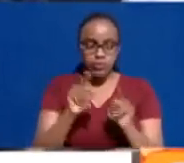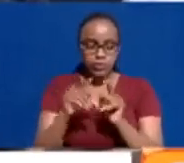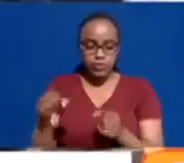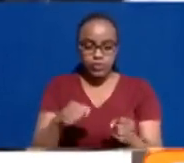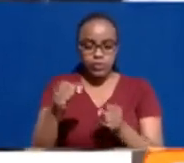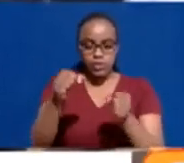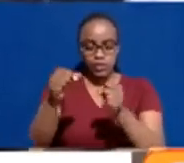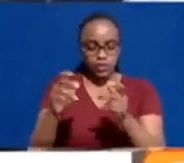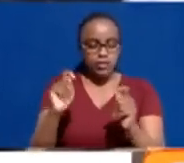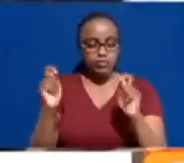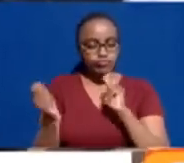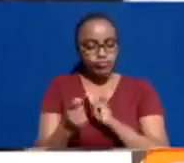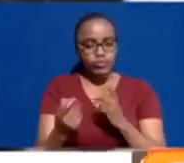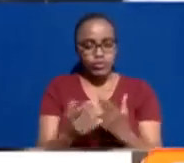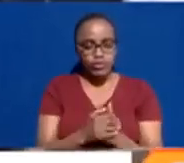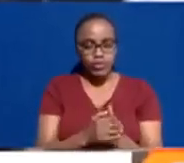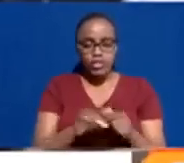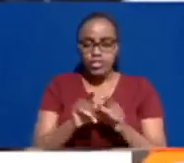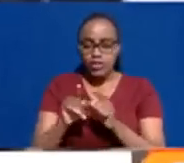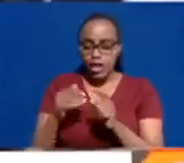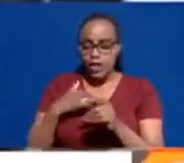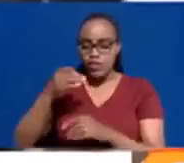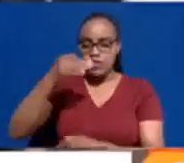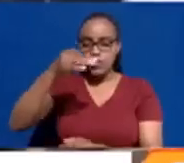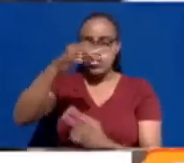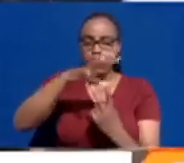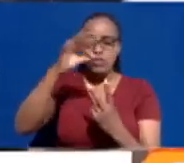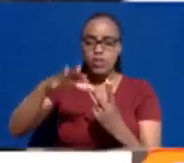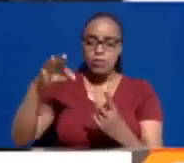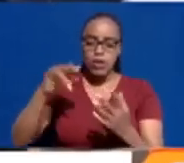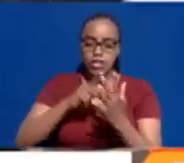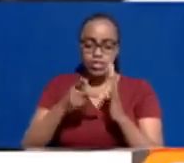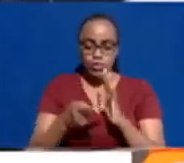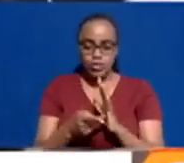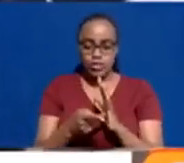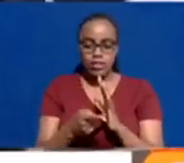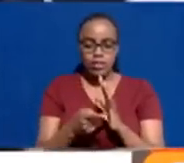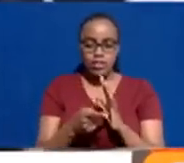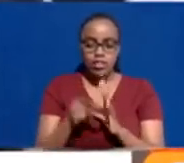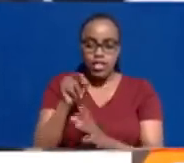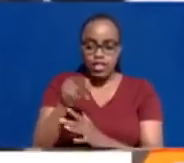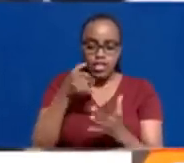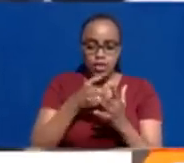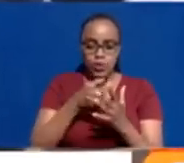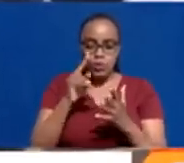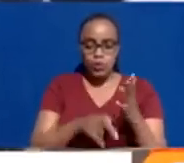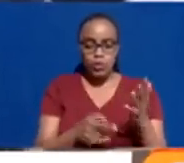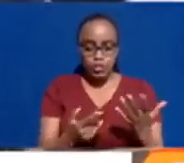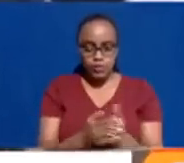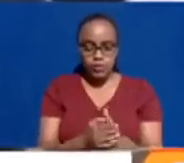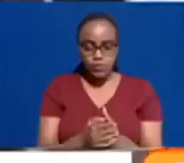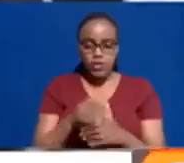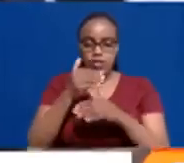strategic frontier featuring strategic prioritized projects. These include